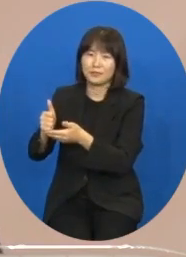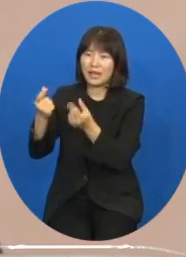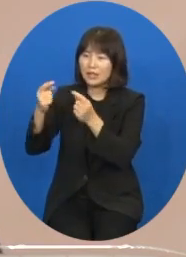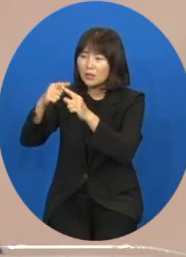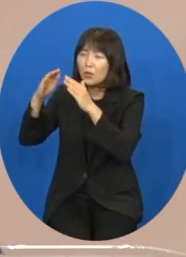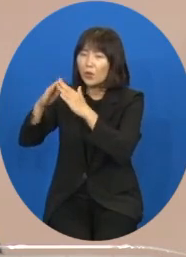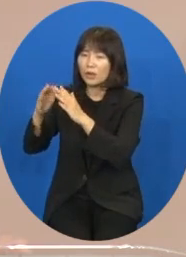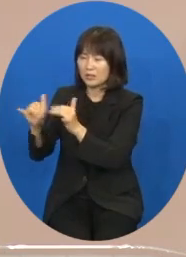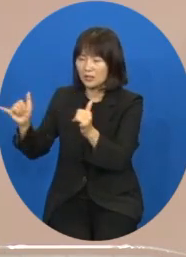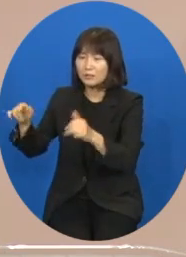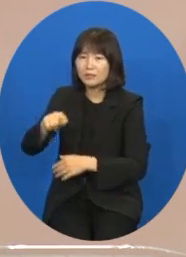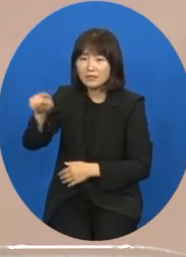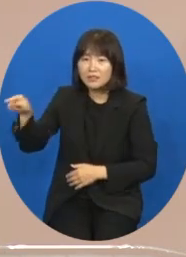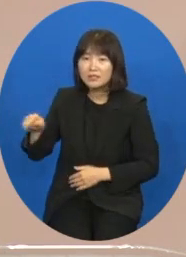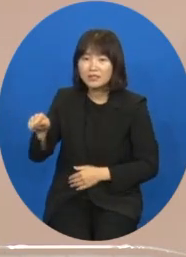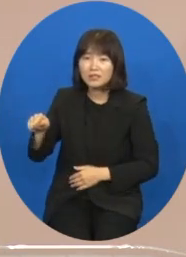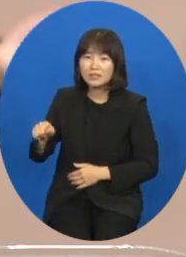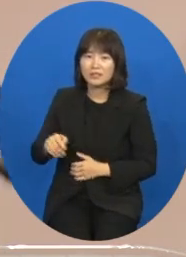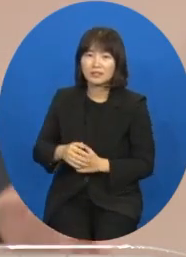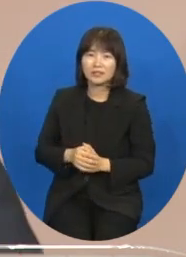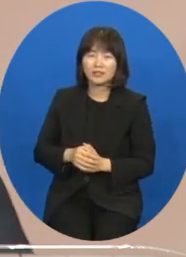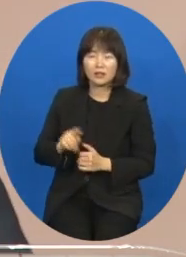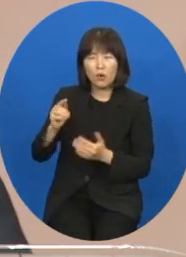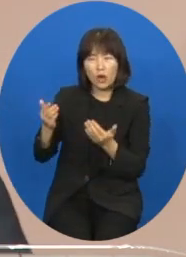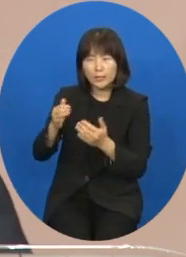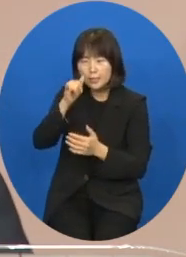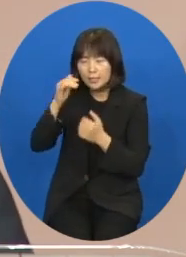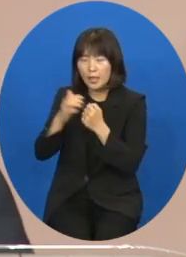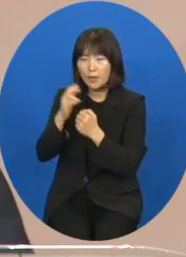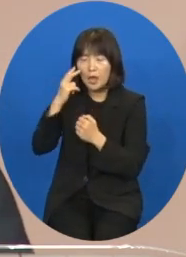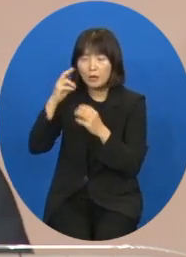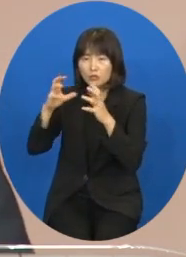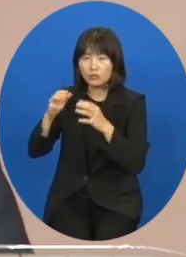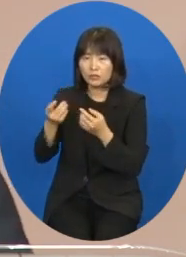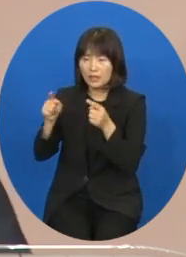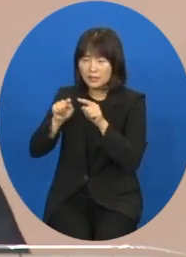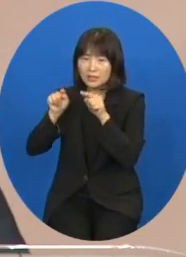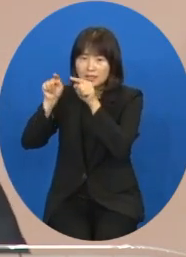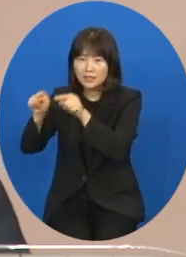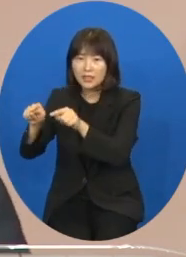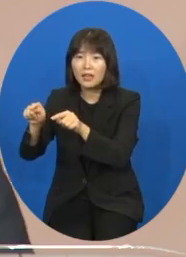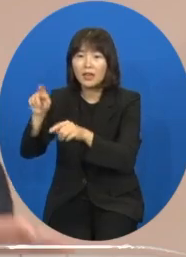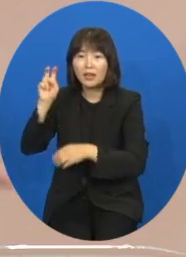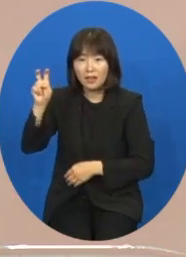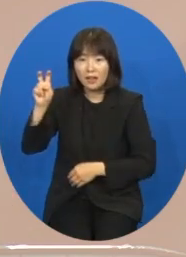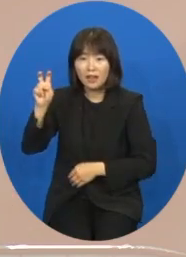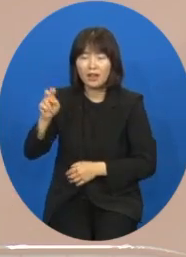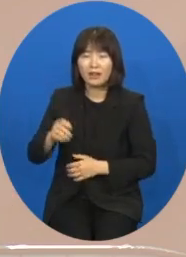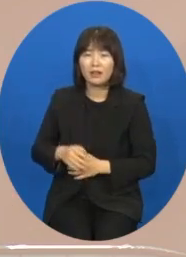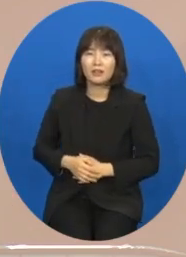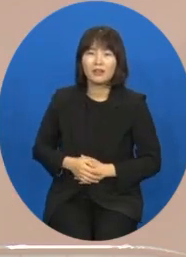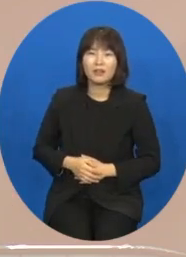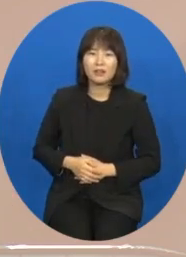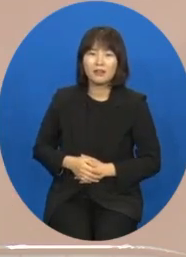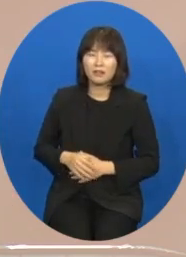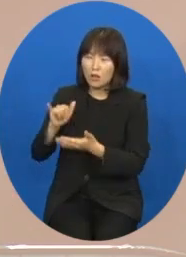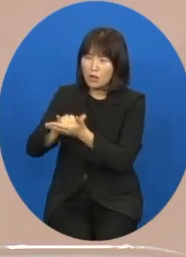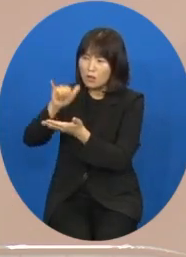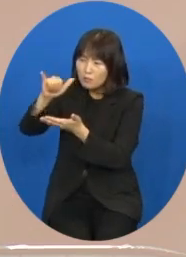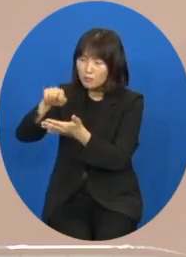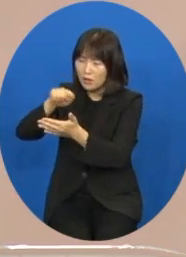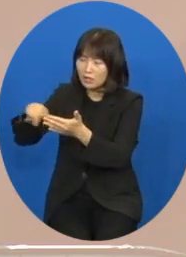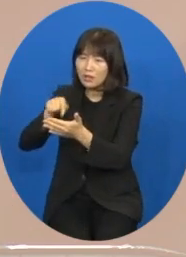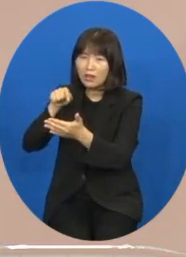교인들이세요. 무슨 일이 있어서 아마 미국을 같이 가시는 모양인데 그리고 또 비행기에서라도 새벽기도 시간에는